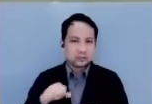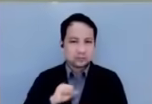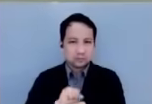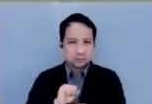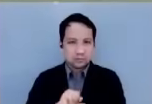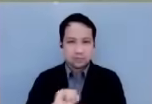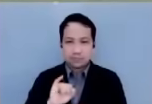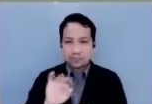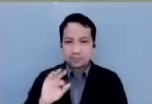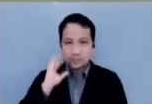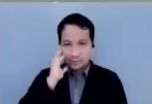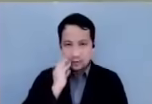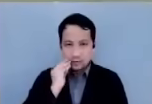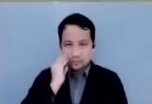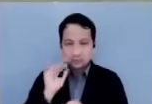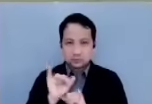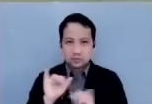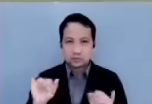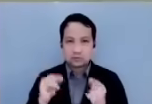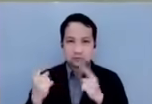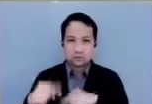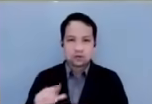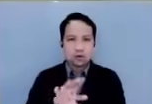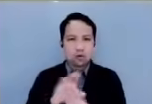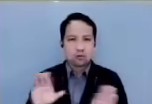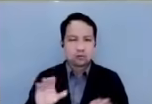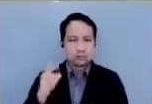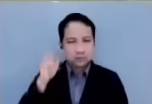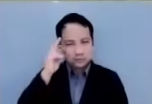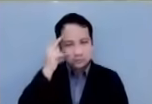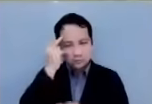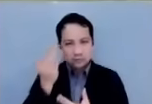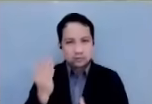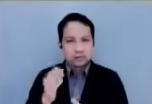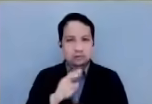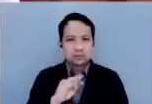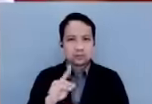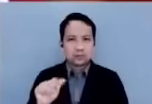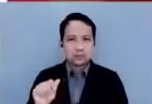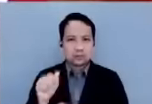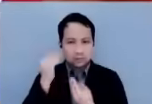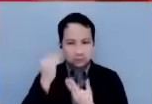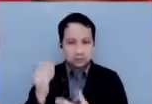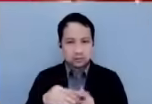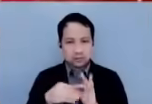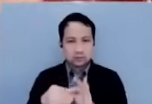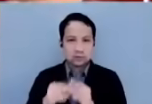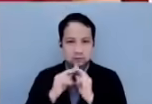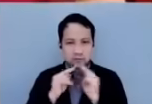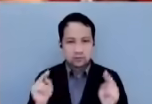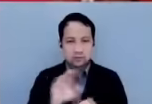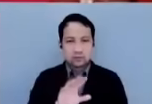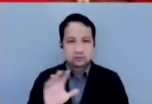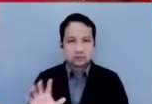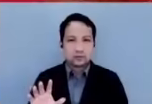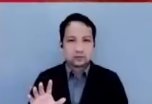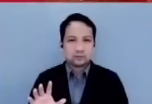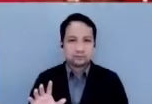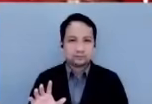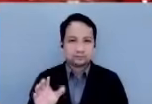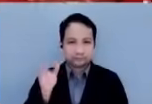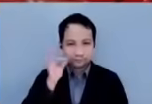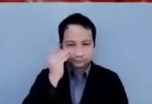makaranas naman ng kaparehong insidente, huwag magdalawang isip na isumbong ito sa MMDA. Nagbabalita mula sa Frontline, Faith Del